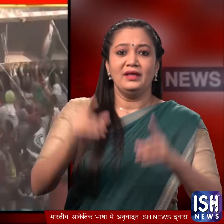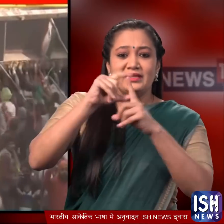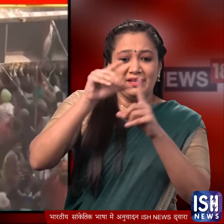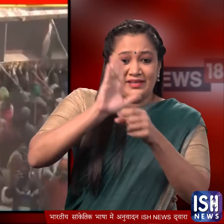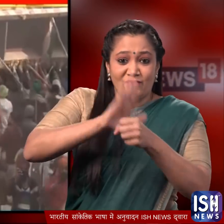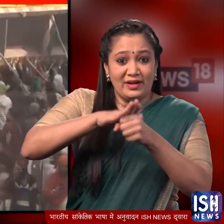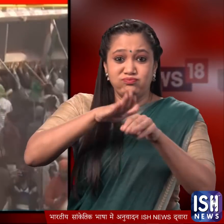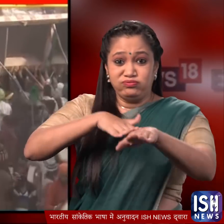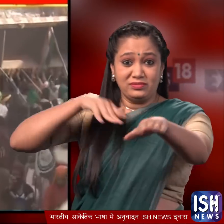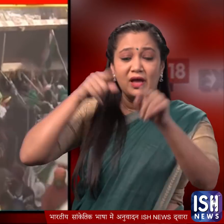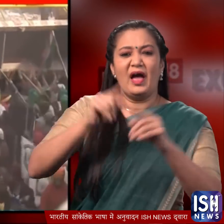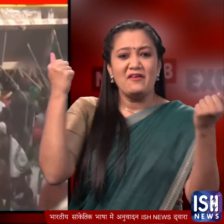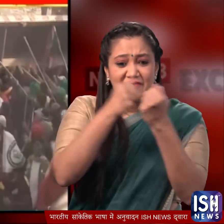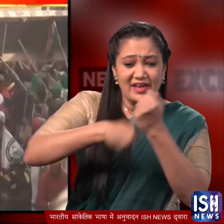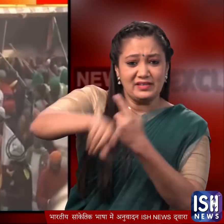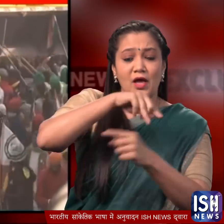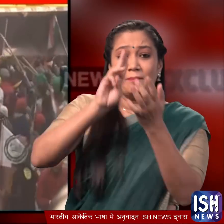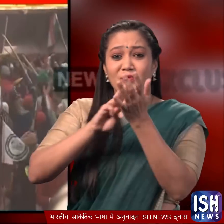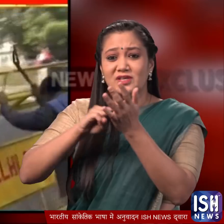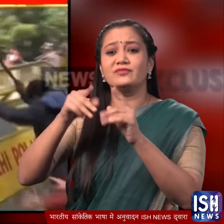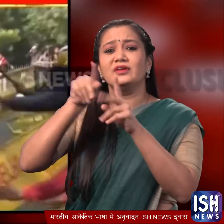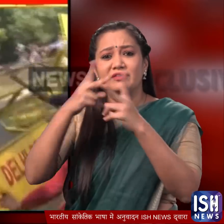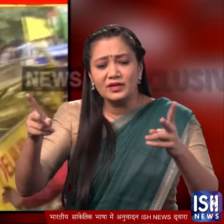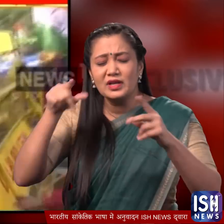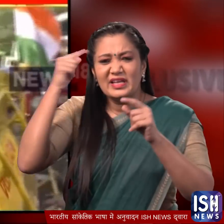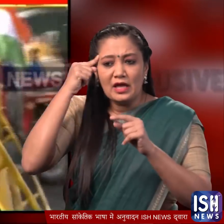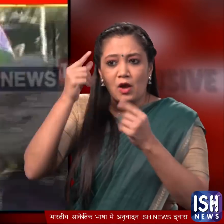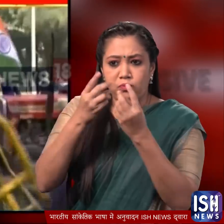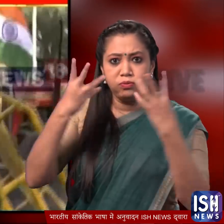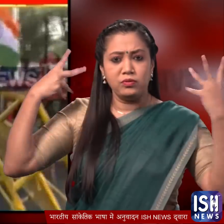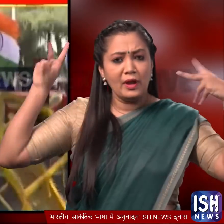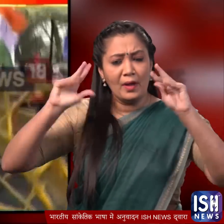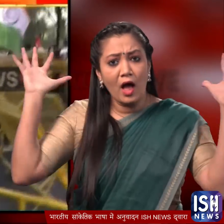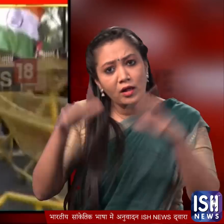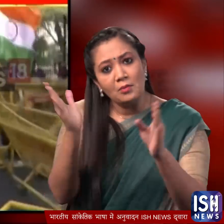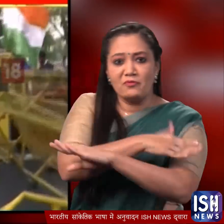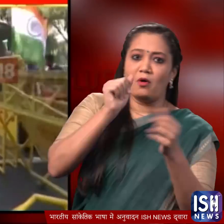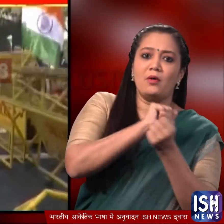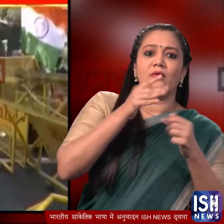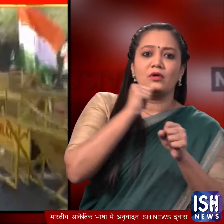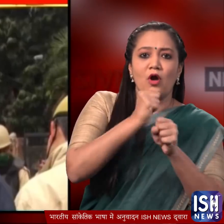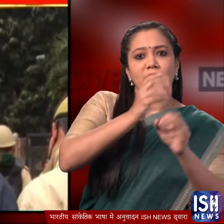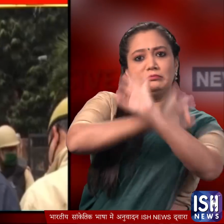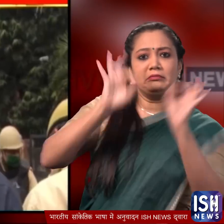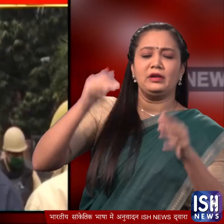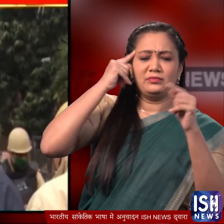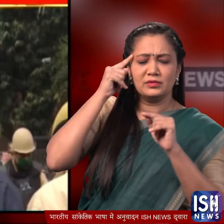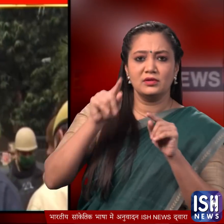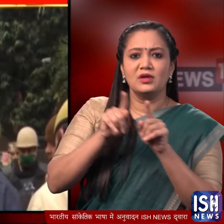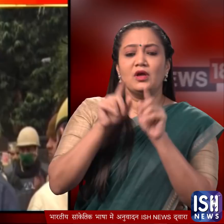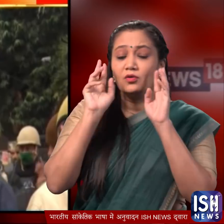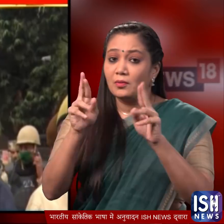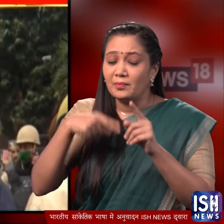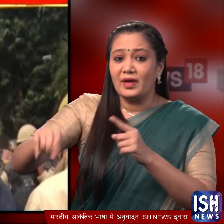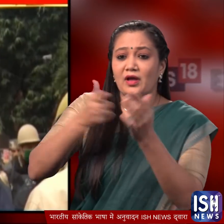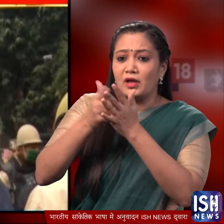दिल्ली में ट्रैक्टर रैली के दौरान हुई हिंसा को देखते हुए मुजफ्फरनगर प्रशासन इस महापंचायत को लेकर पूरी तरह से अलर्ट रहा। प्रयास ये किया